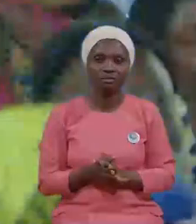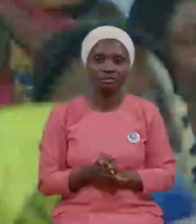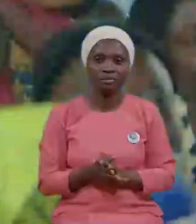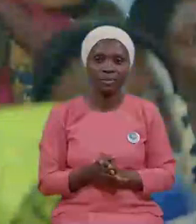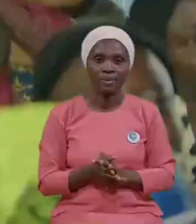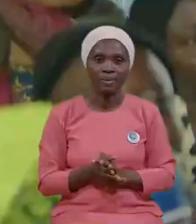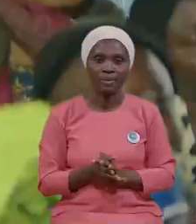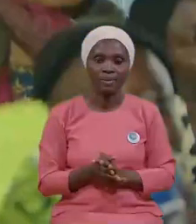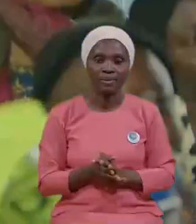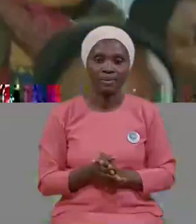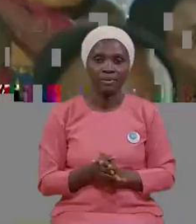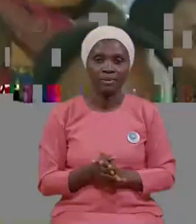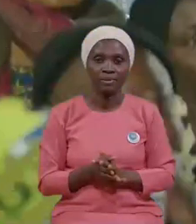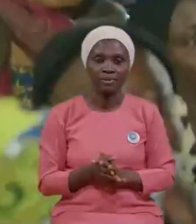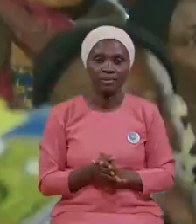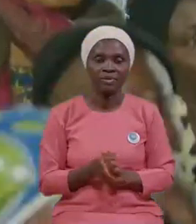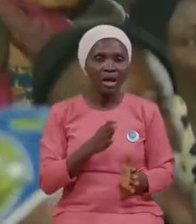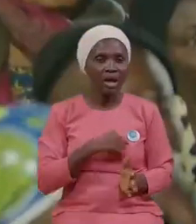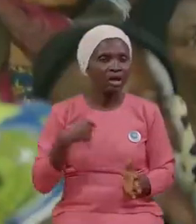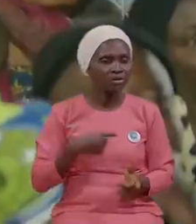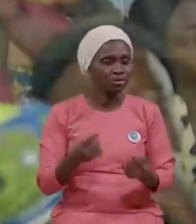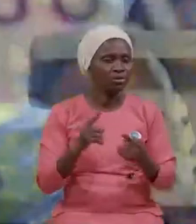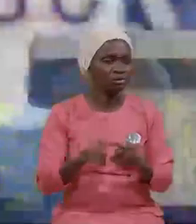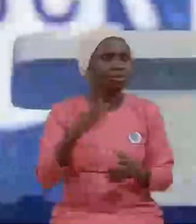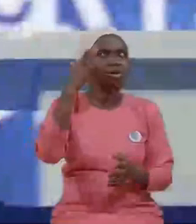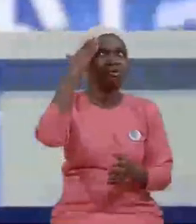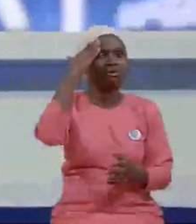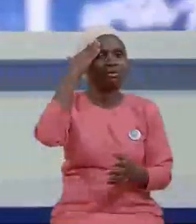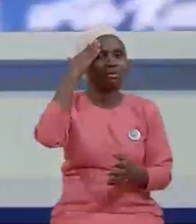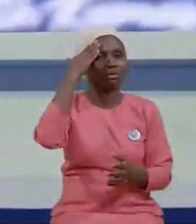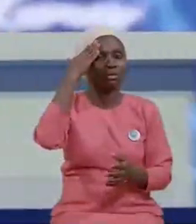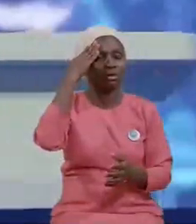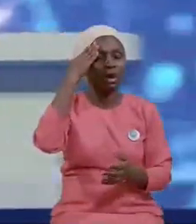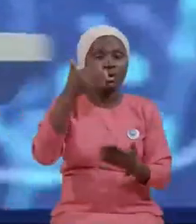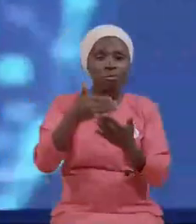Et nous devons donc reconnaître cela devant le Seigneur.